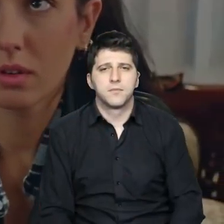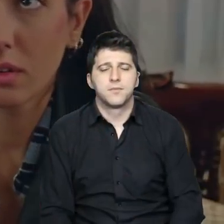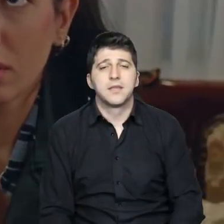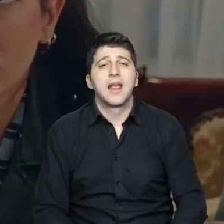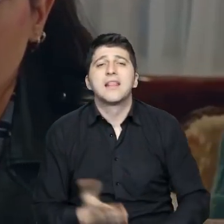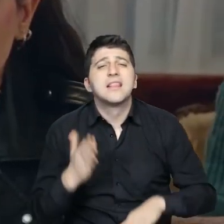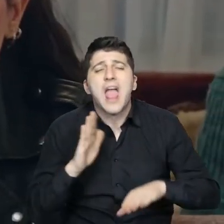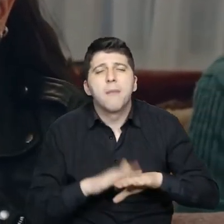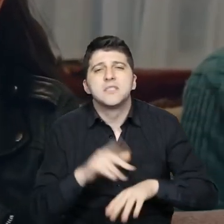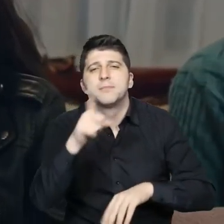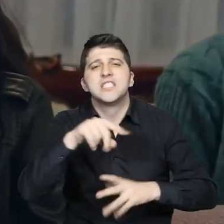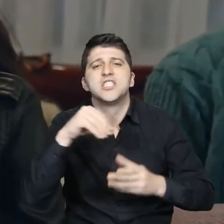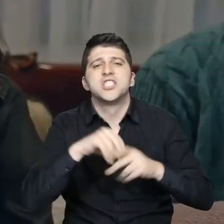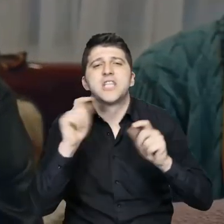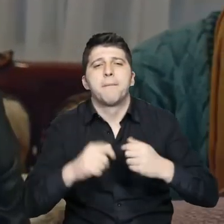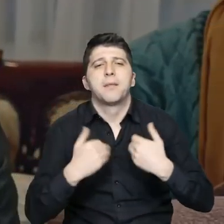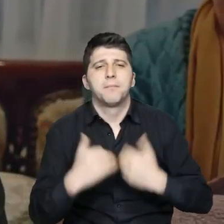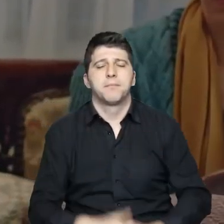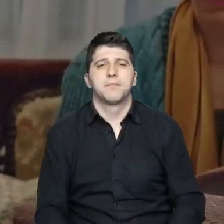Ne yaptıysam sizin için yaptım.